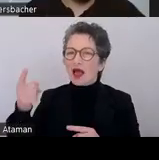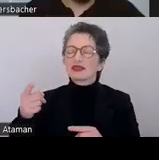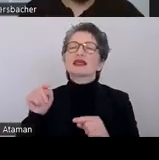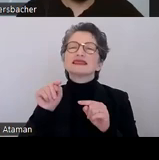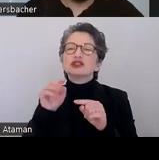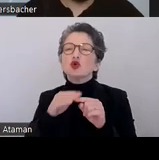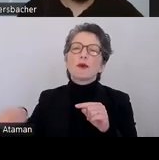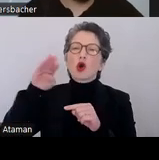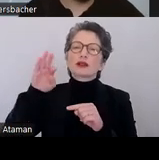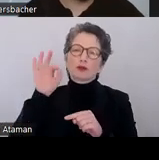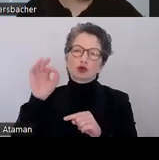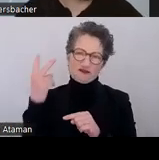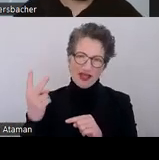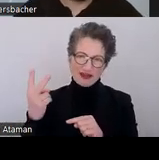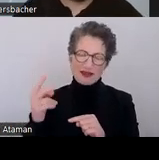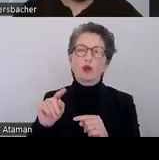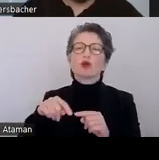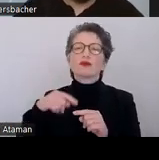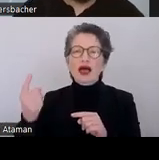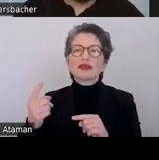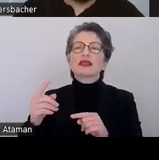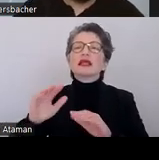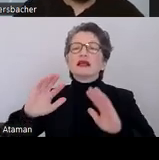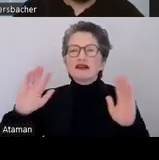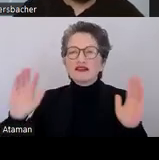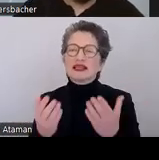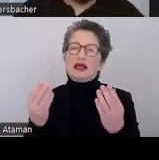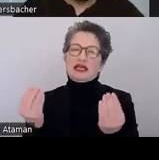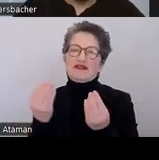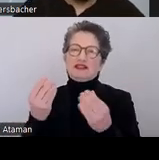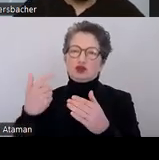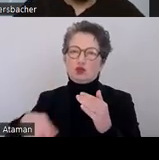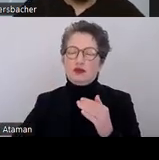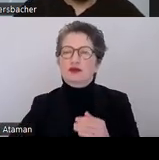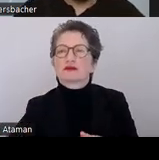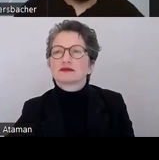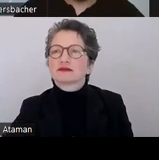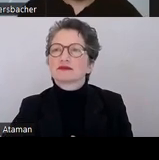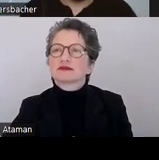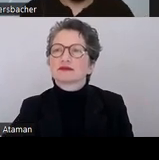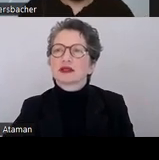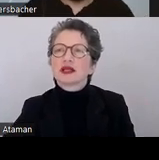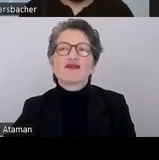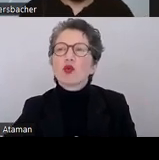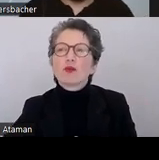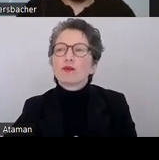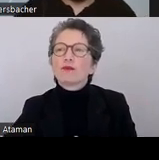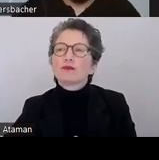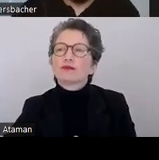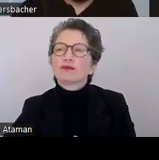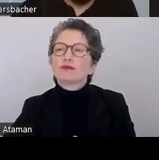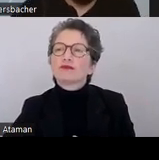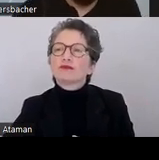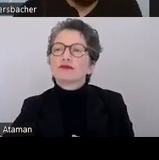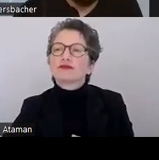Punkt 2 und dann kommt wieder irgendwas untergeordnet. Also es geht wirklich darum, da die Struktur der Seite